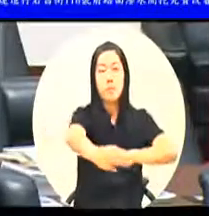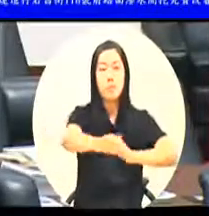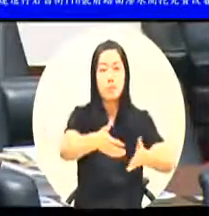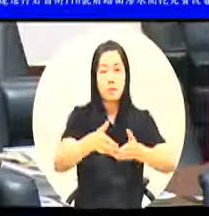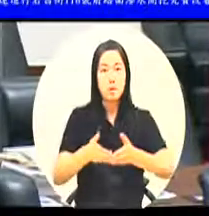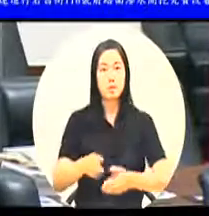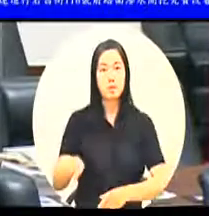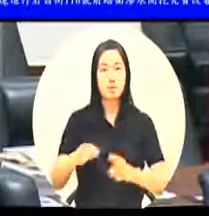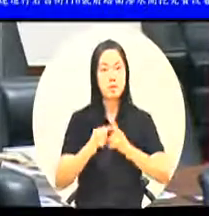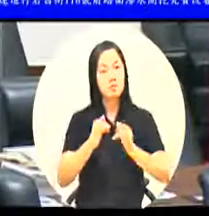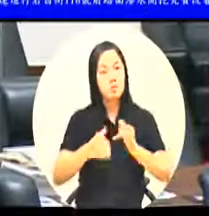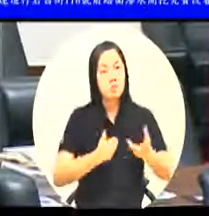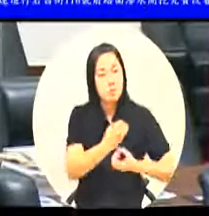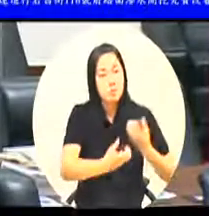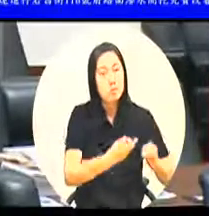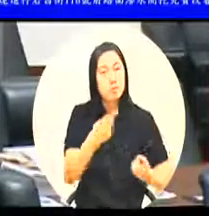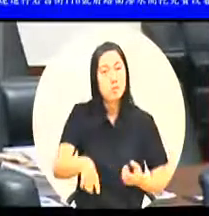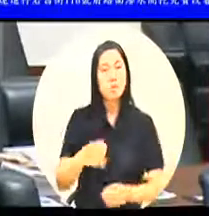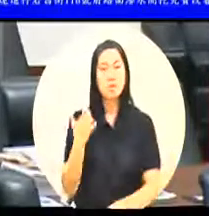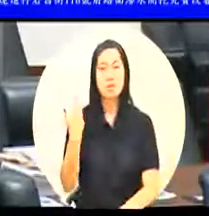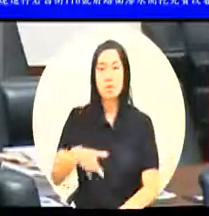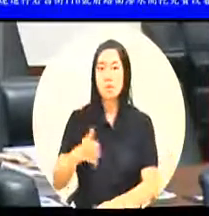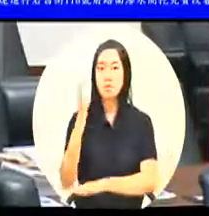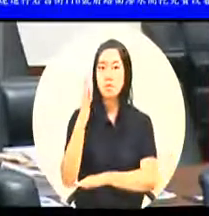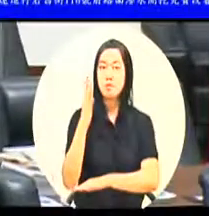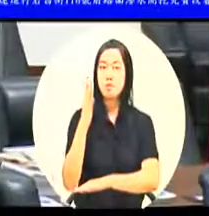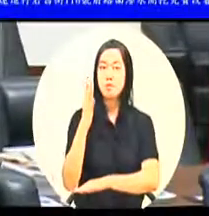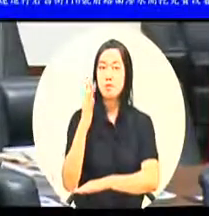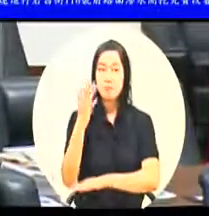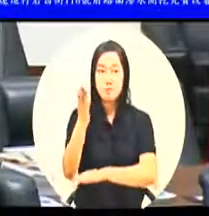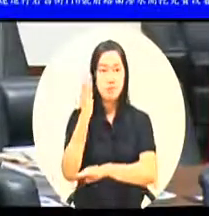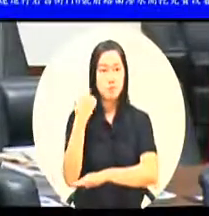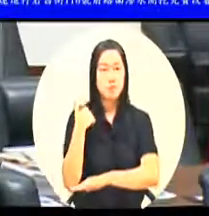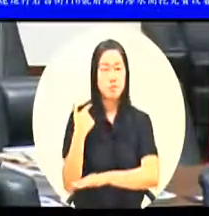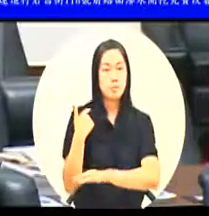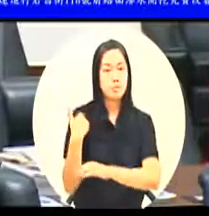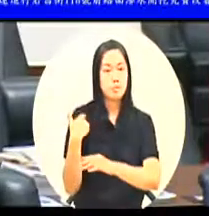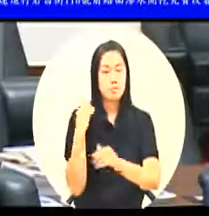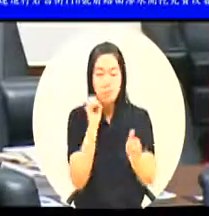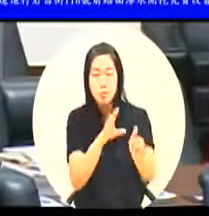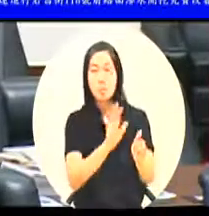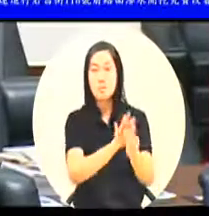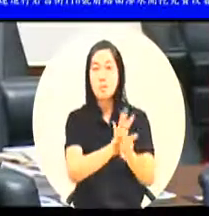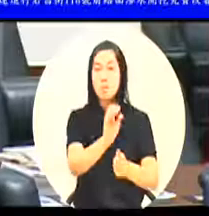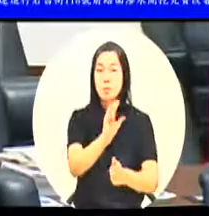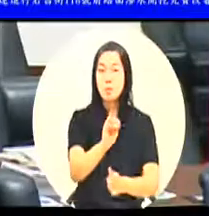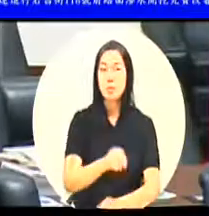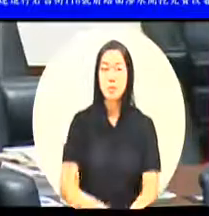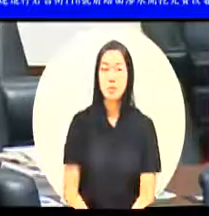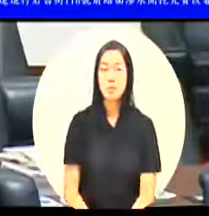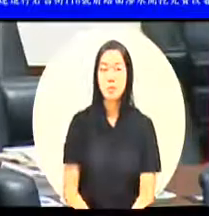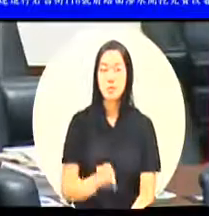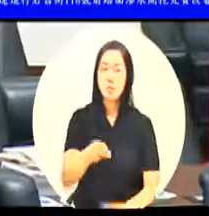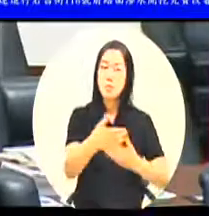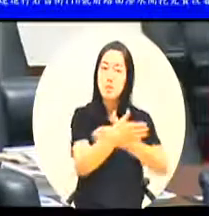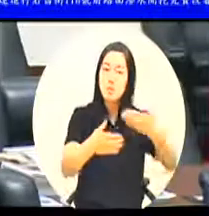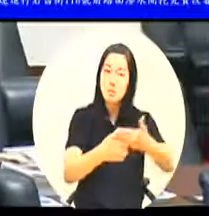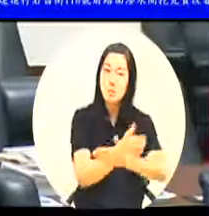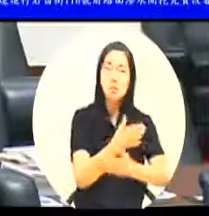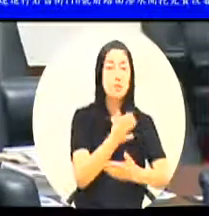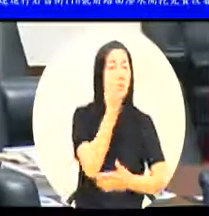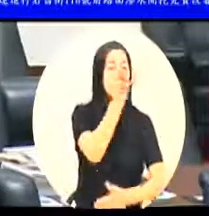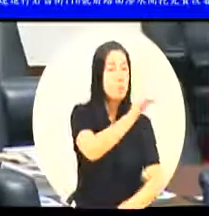就政府的形象，路面这样破破烂烂，很吃力，就政府的这些行政效率、交通安全、行政